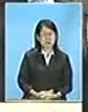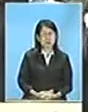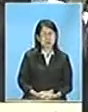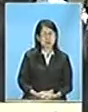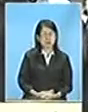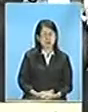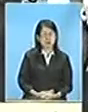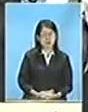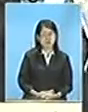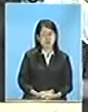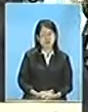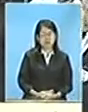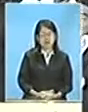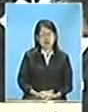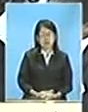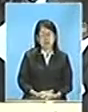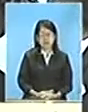ินค่ะ